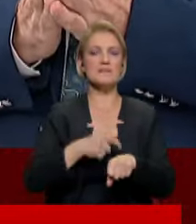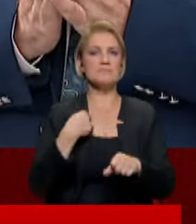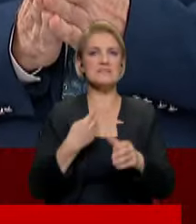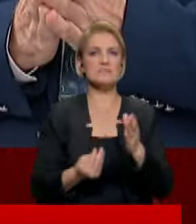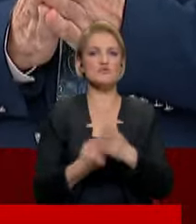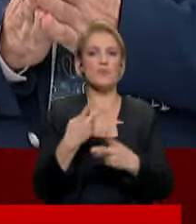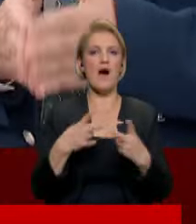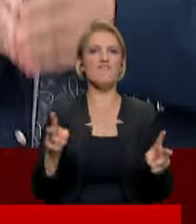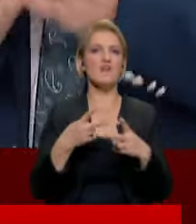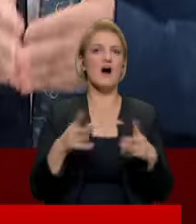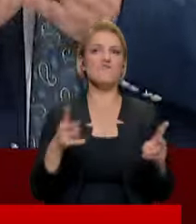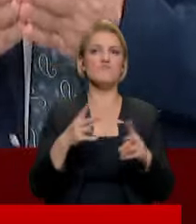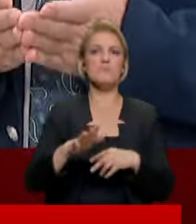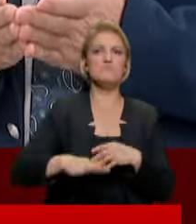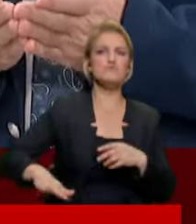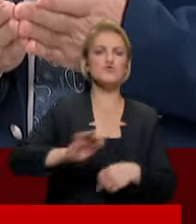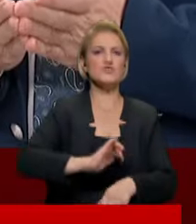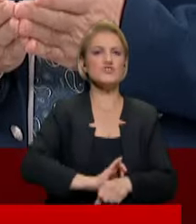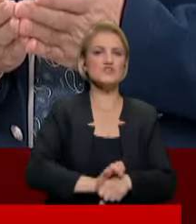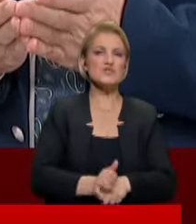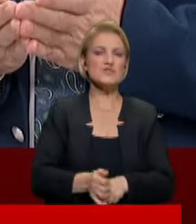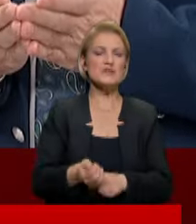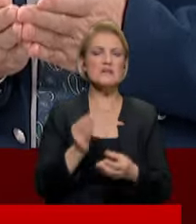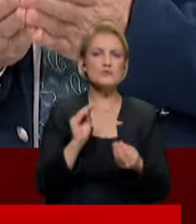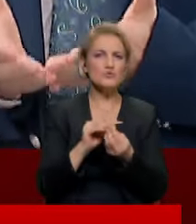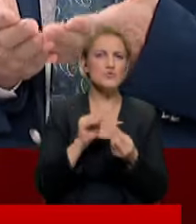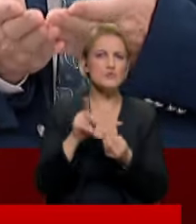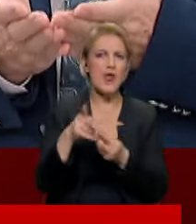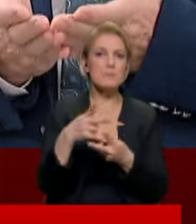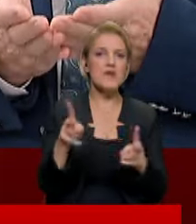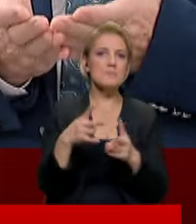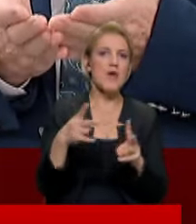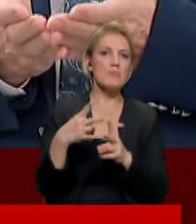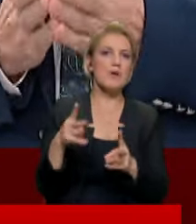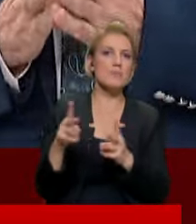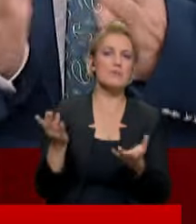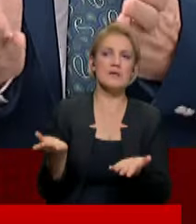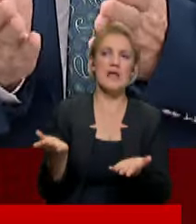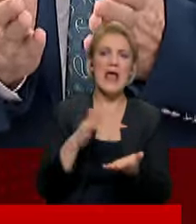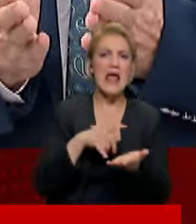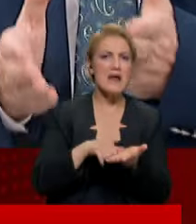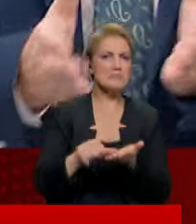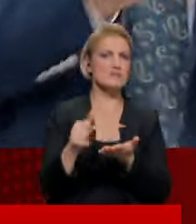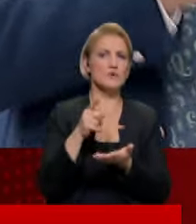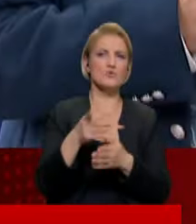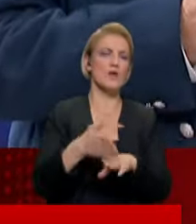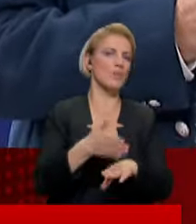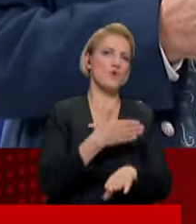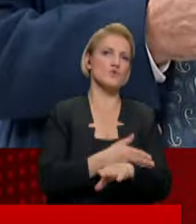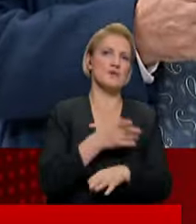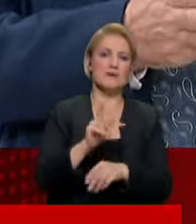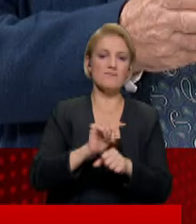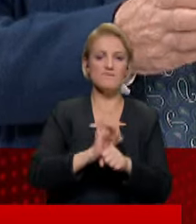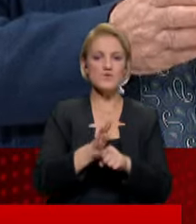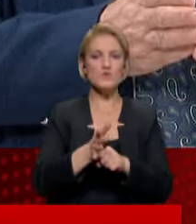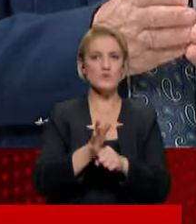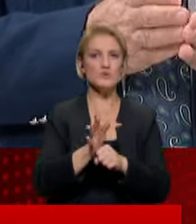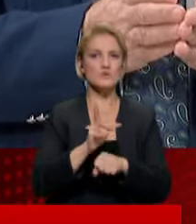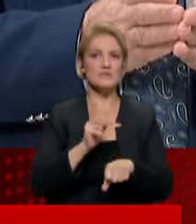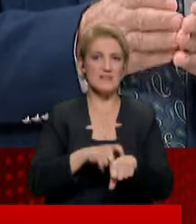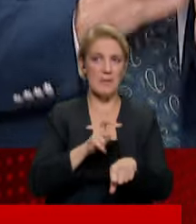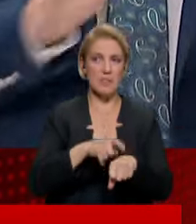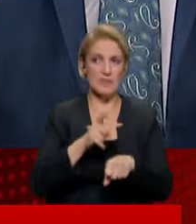aflar la tüm şiddet suçlarını serbest bıraktık pandemi döneminde hepsini Ondan önce de zaten çık pandemi döneminde suçları